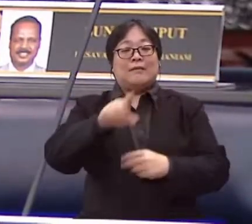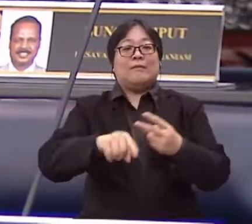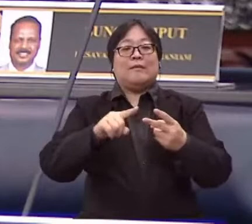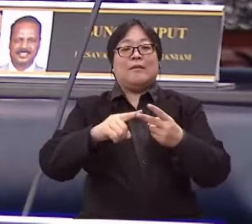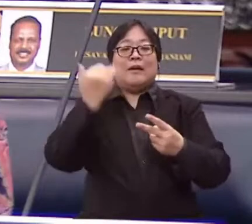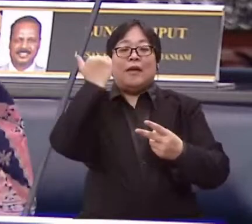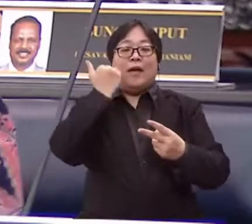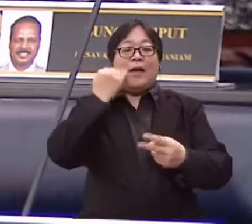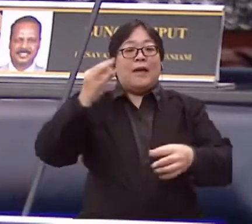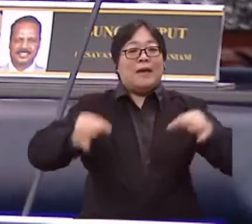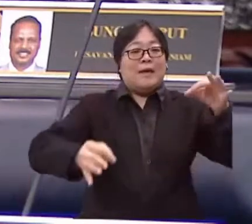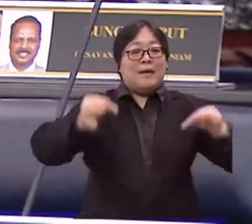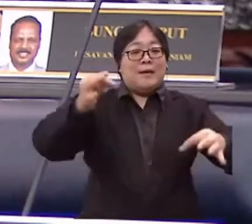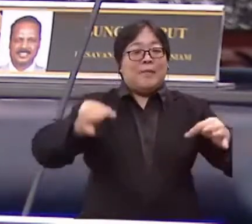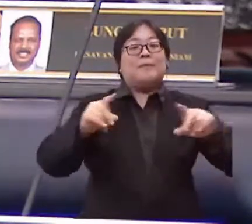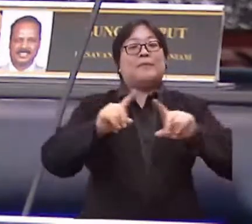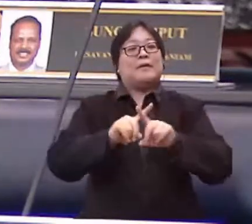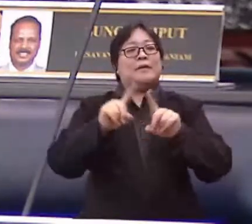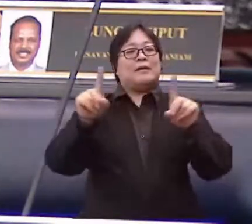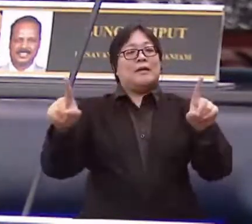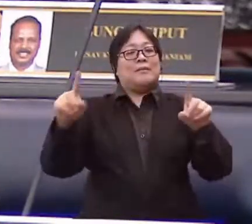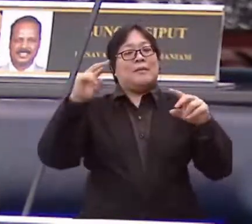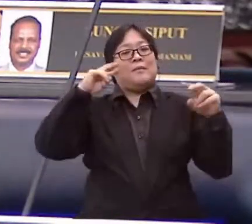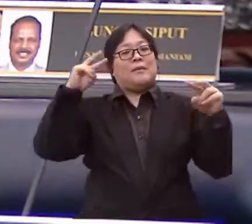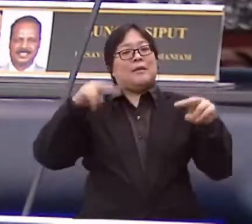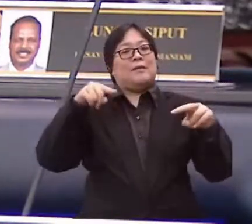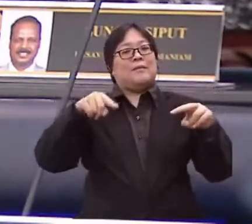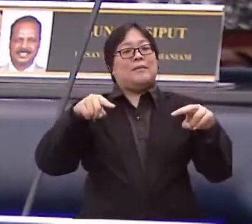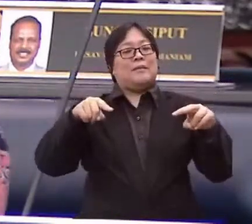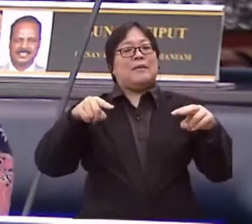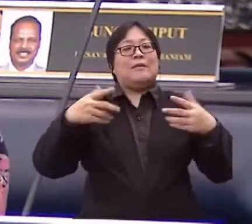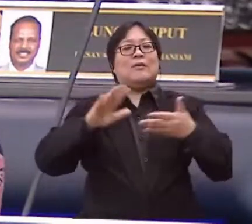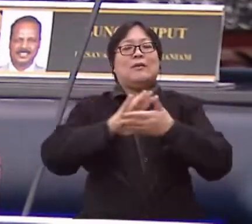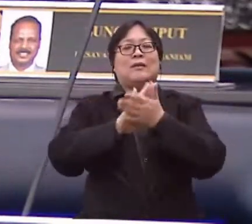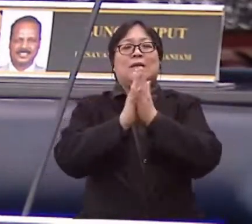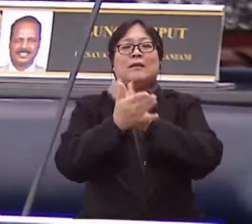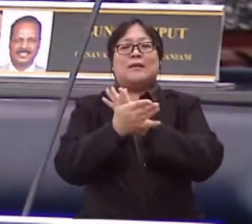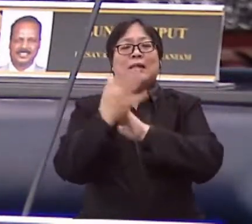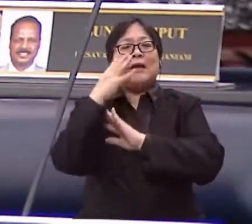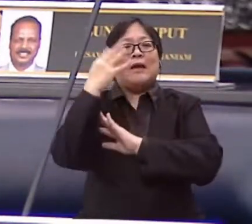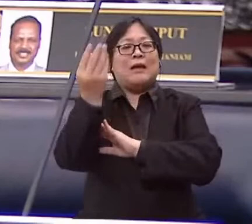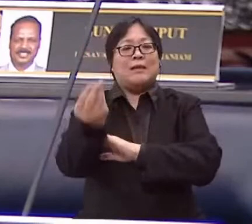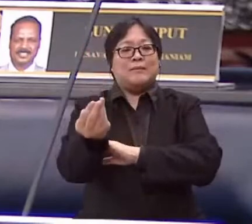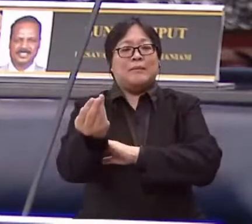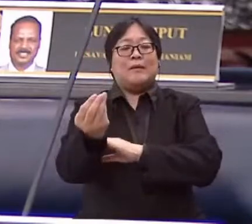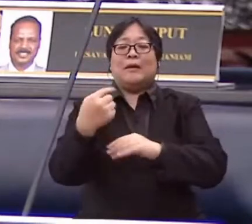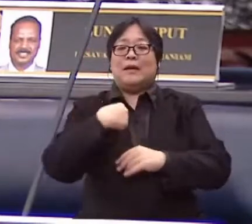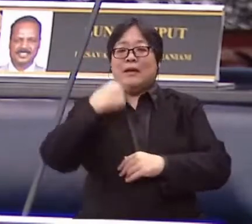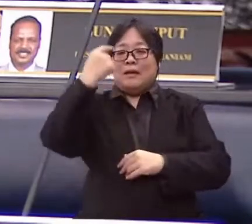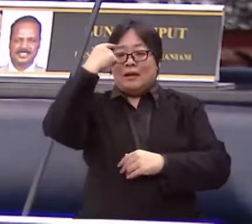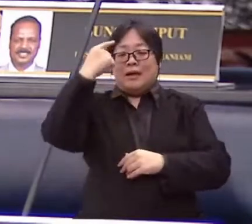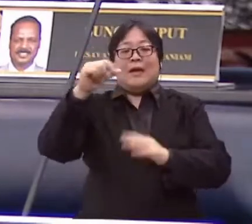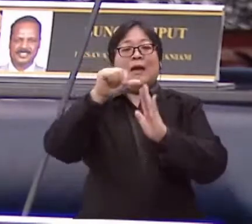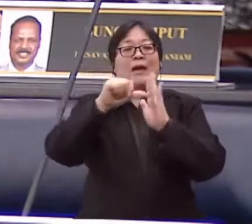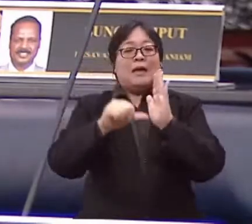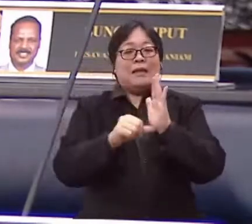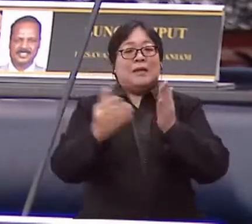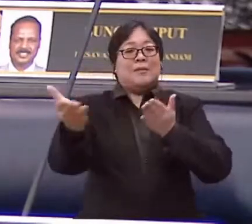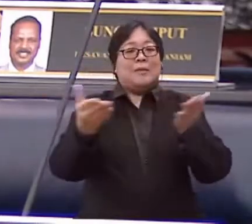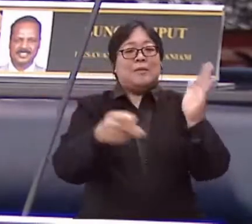kehakiman tapi Malangnya persepsi itu sudah jadi seperti itu Saya berharap fakta pergi makan